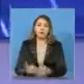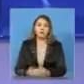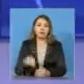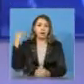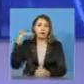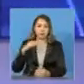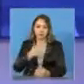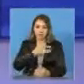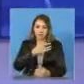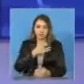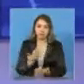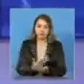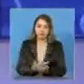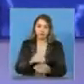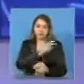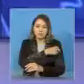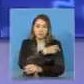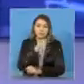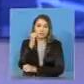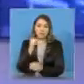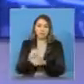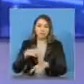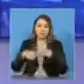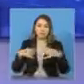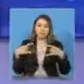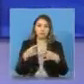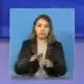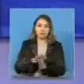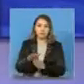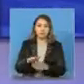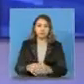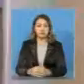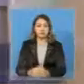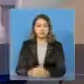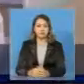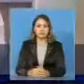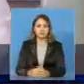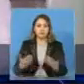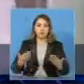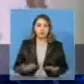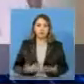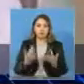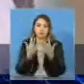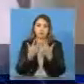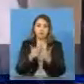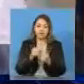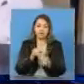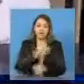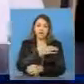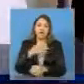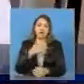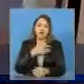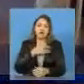Ақтөбел кардиологтардың жетістігі мен қызметі туралы келесі сюжеттен толығырақ. Өңірдегі саусақпен санарлық кардиологтың